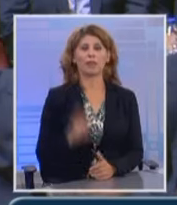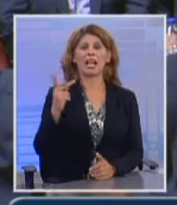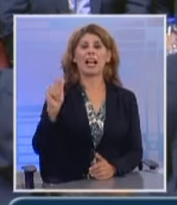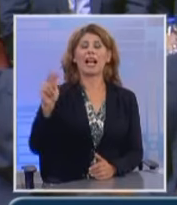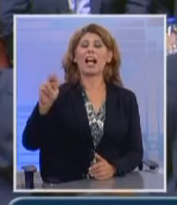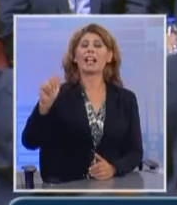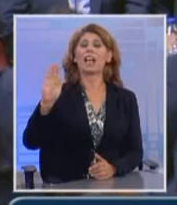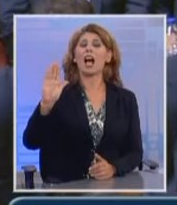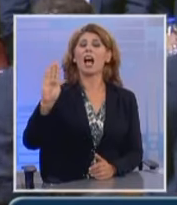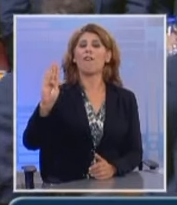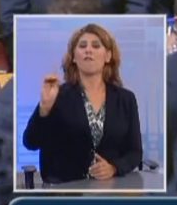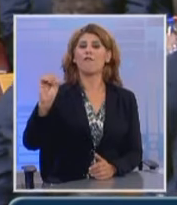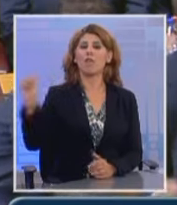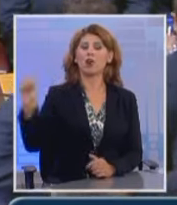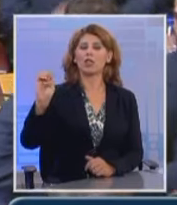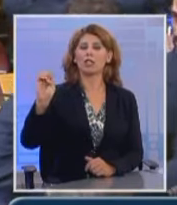Καναβός Ευάγγελος